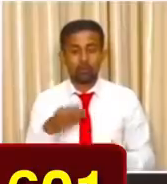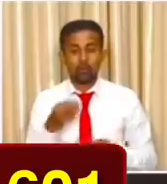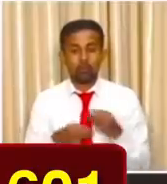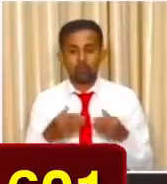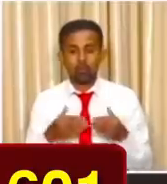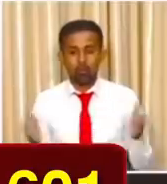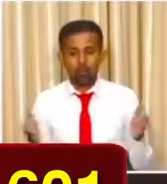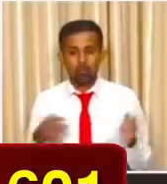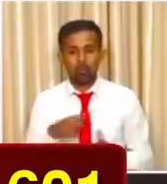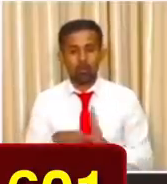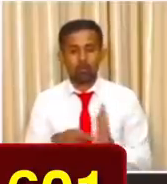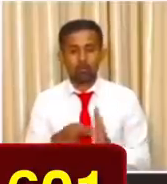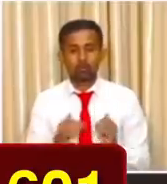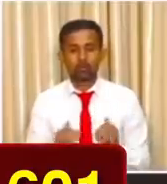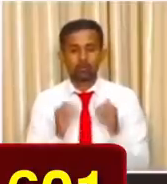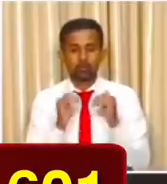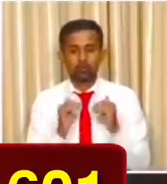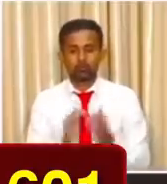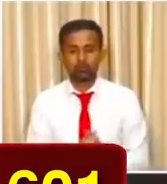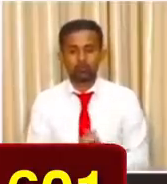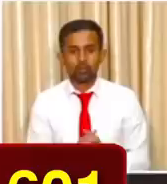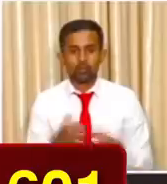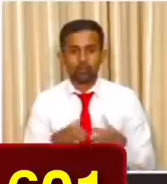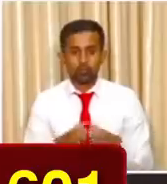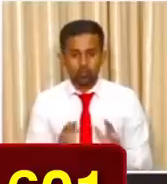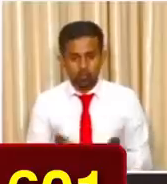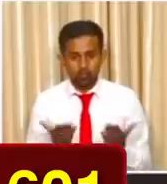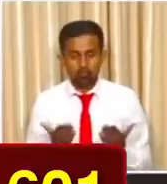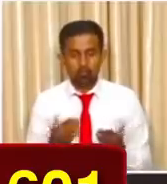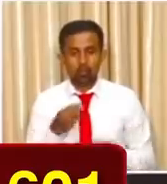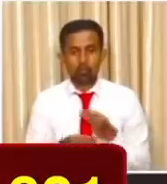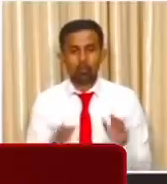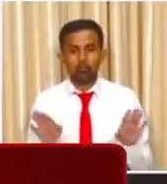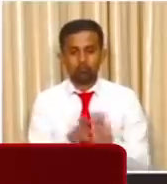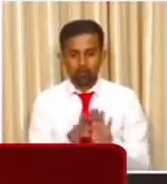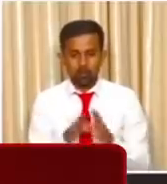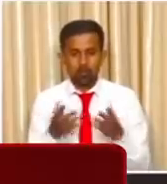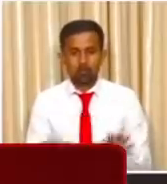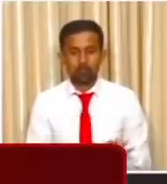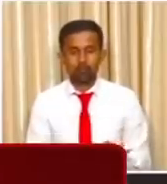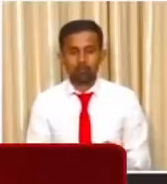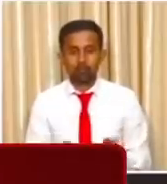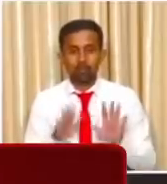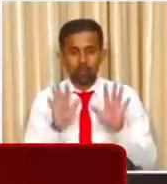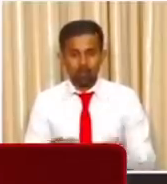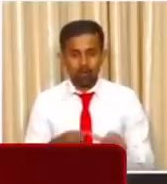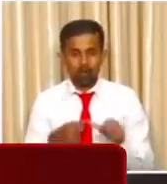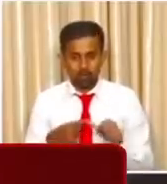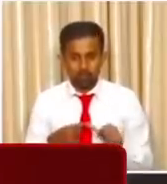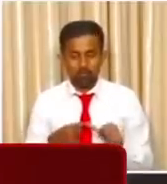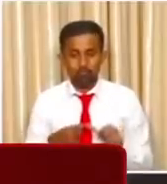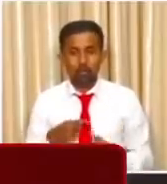විවෘත කරමින් මේ රටේ ආර්ථික ඉස්සරහට ගෙන යන්න. හැබැයි අරමුදේ විසින් අපිට වෙළඳපොළ වහන්න තිබුණා, වහන්න සිද්ධ වුණා. ඒකේ ප්‍රතිඵලයක් හැටියට අපේ රටේ